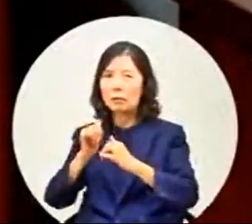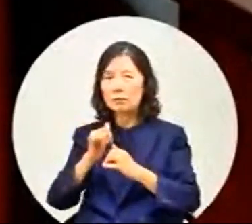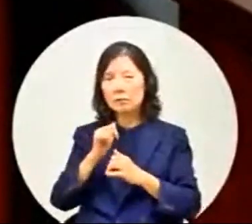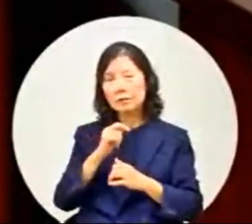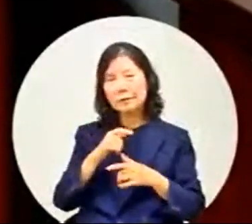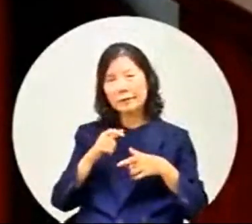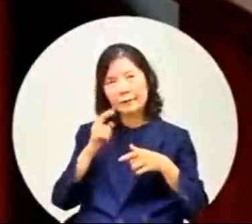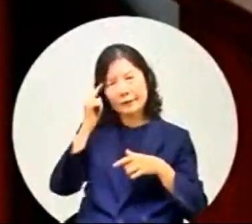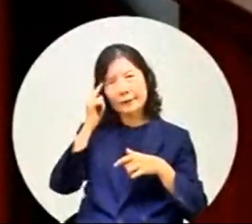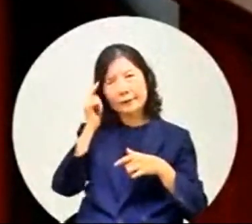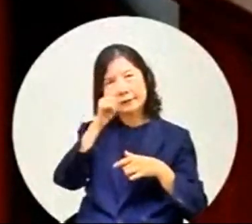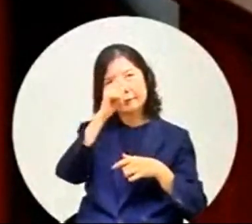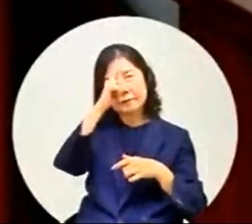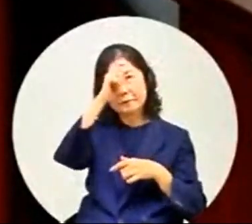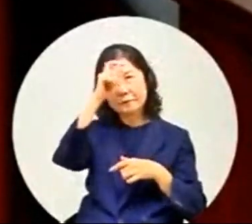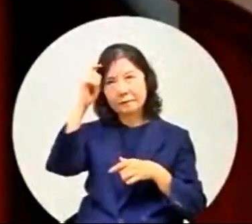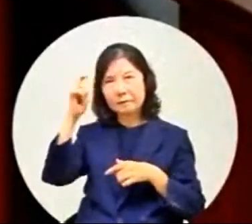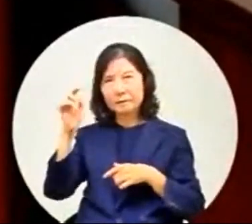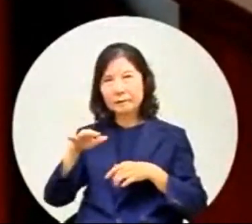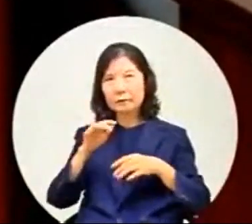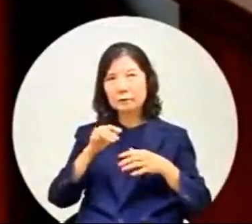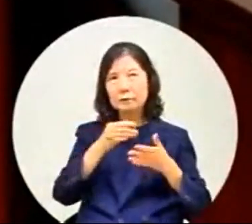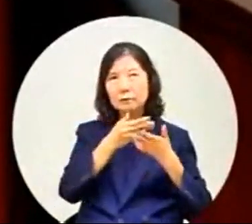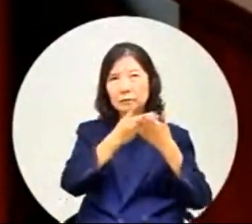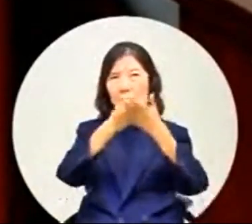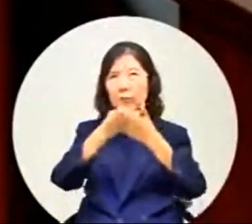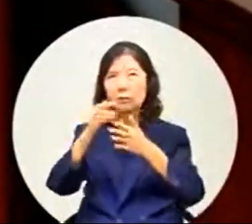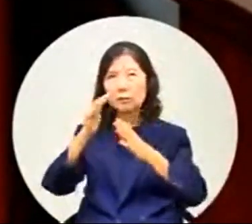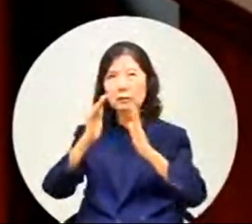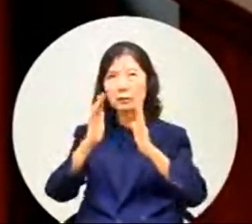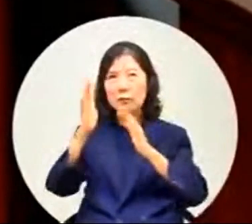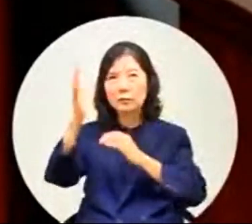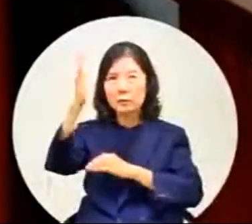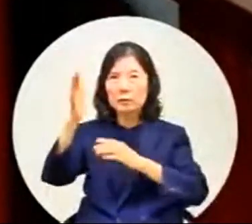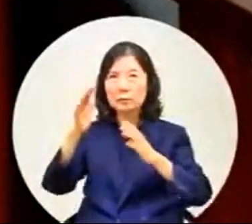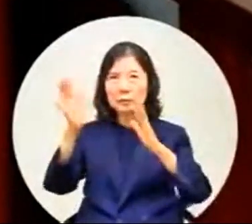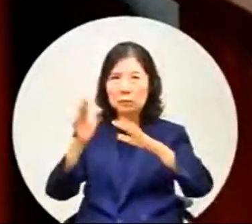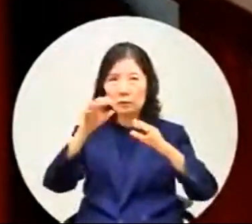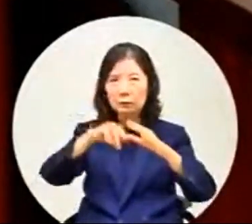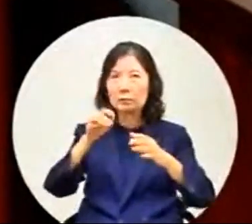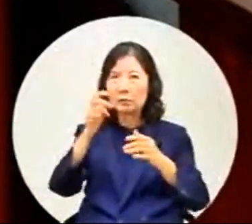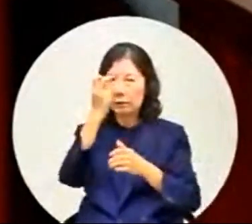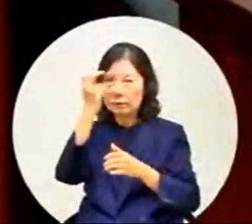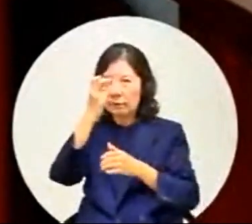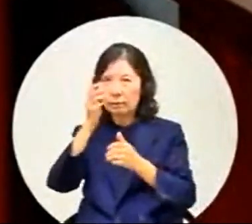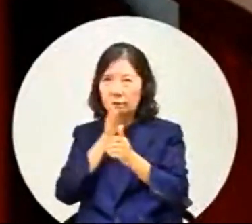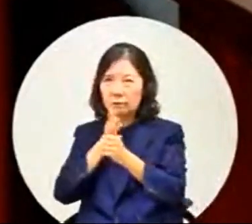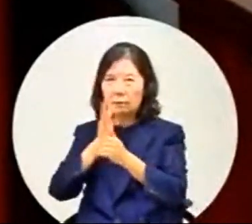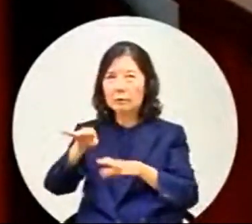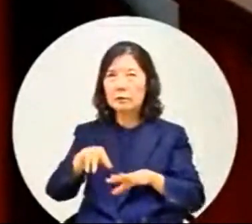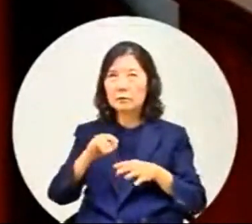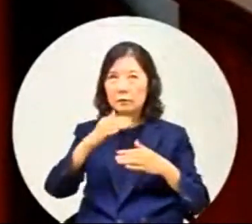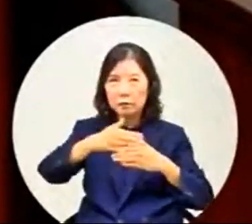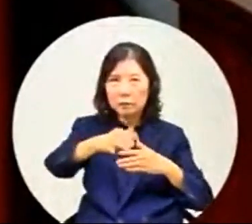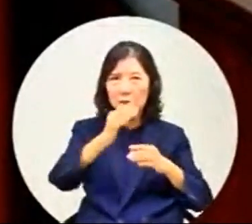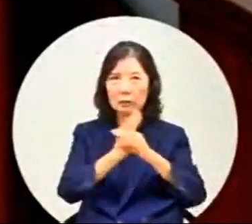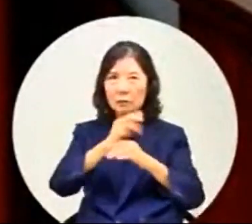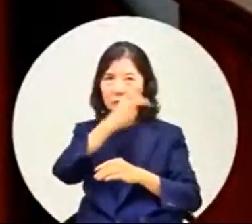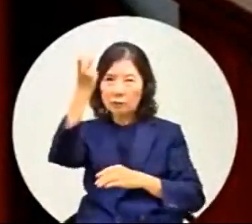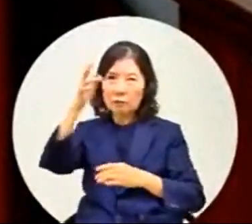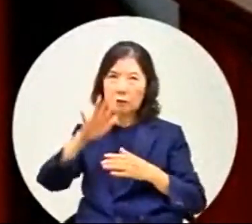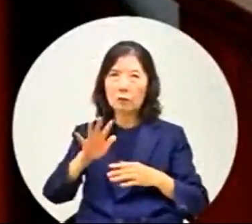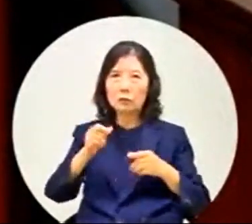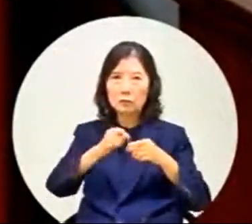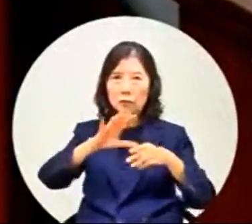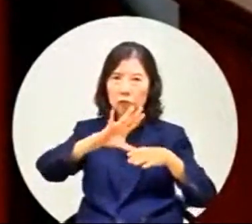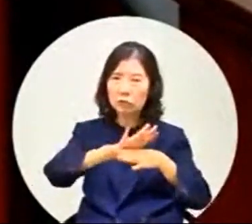号，甚至可能还必须要被移送到政风去调查。我们是想要揪出这决策者。那甚至在这过程当中，我们也发现会有一些公